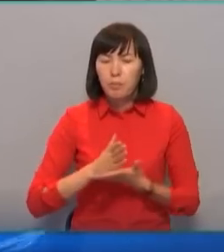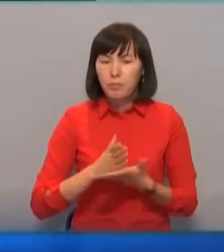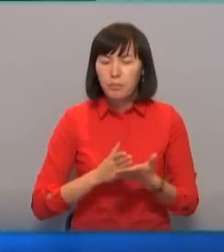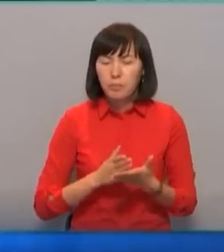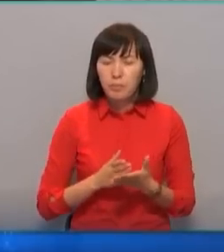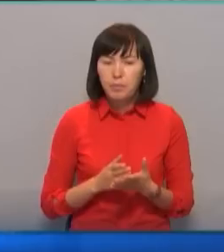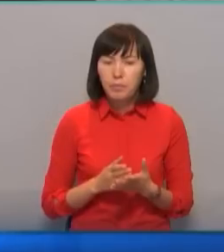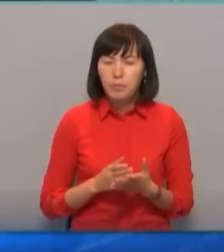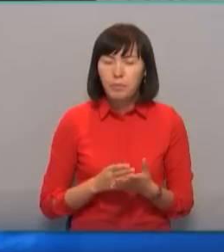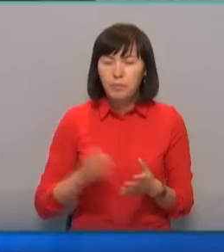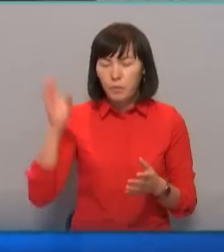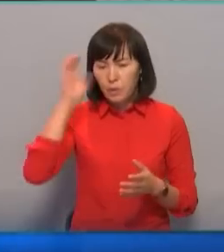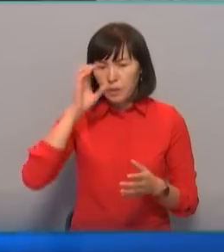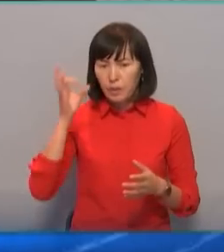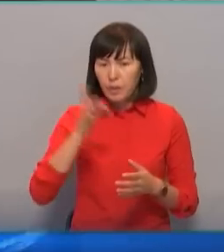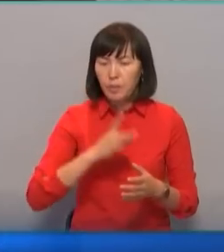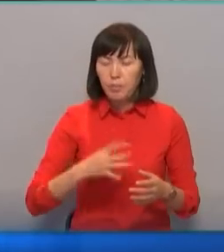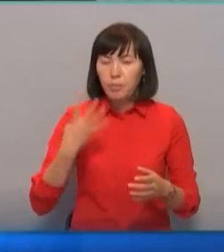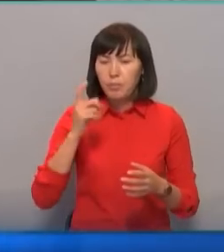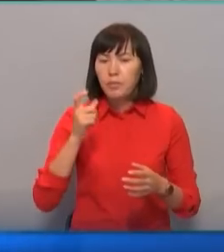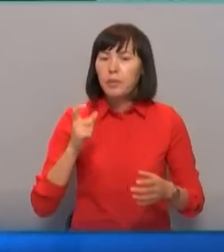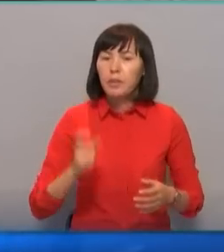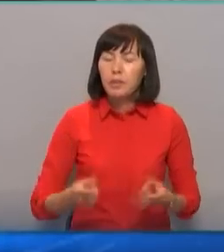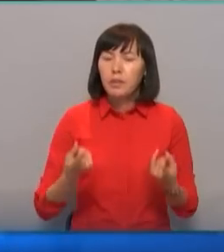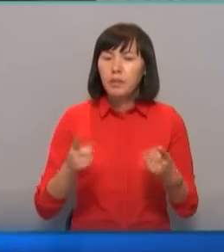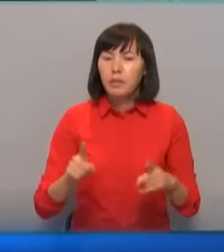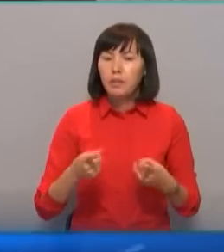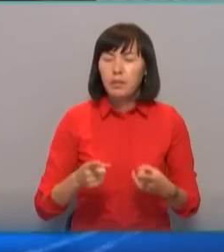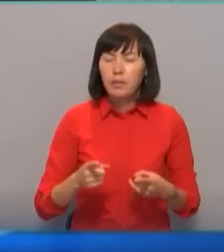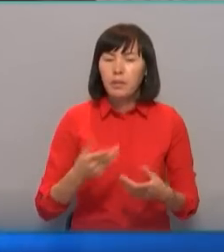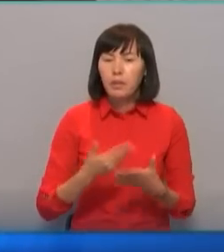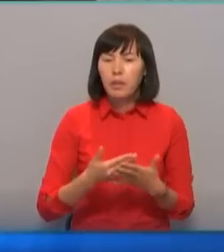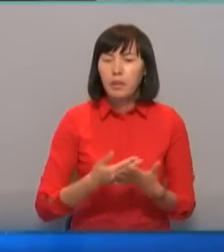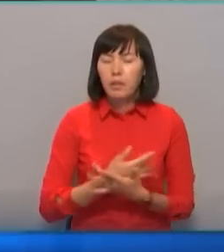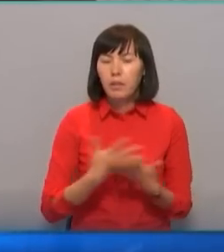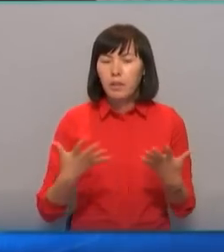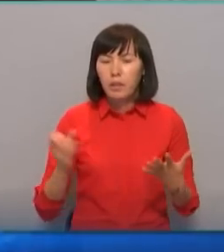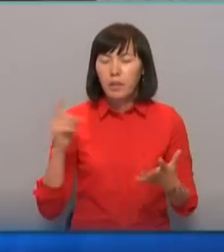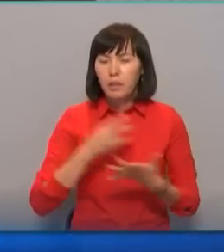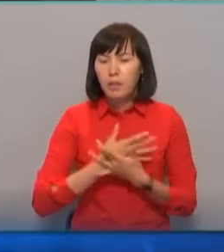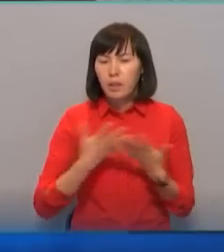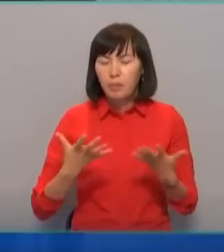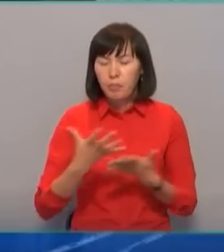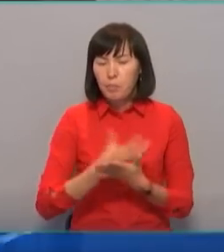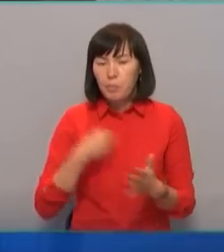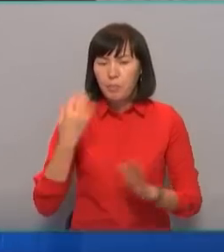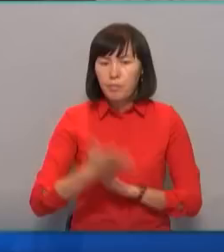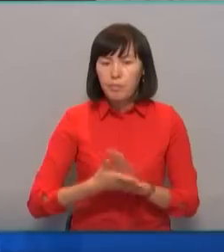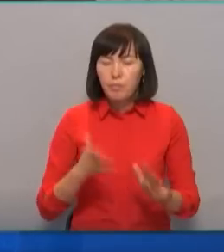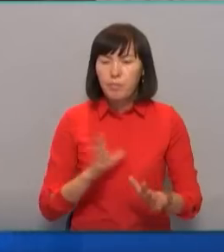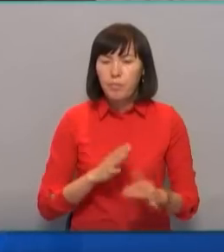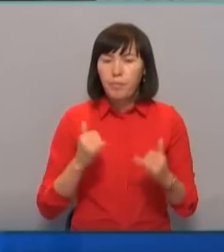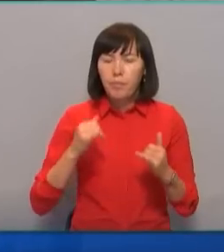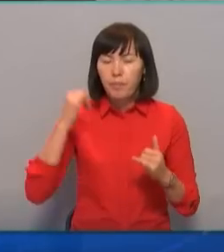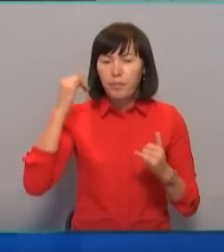қызметкерлерімен Өзбекстан Республикасының 4 азаматшасы ұсталып, айғақты заттар, алтын бұйымдар табылып, анықталды.